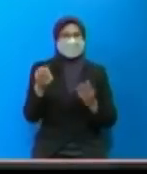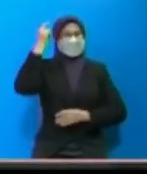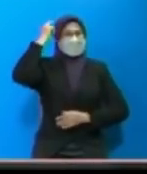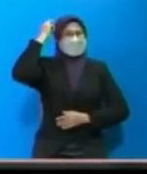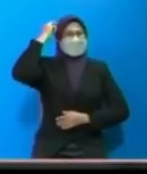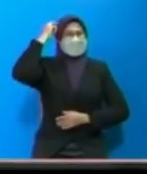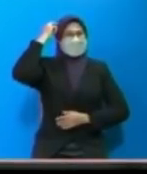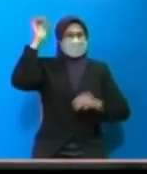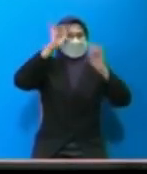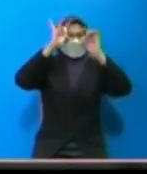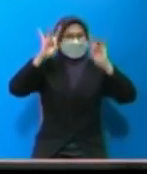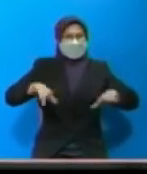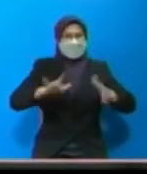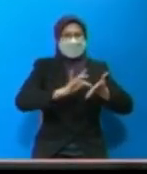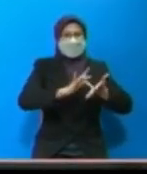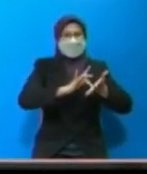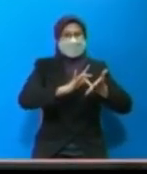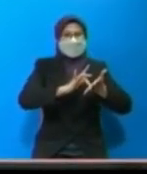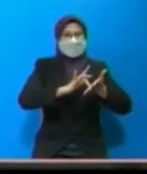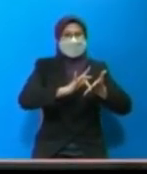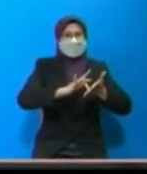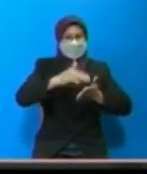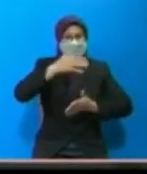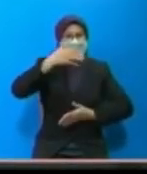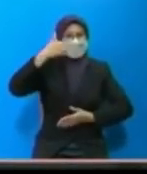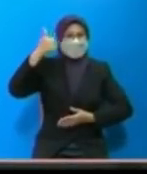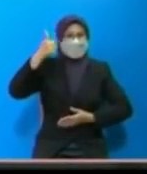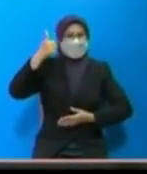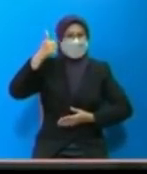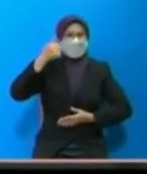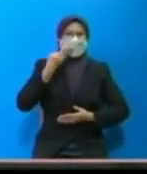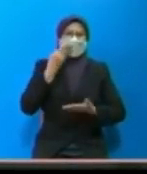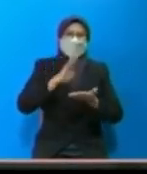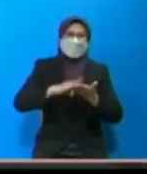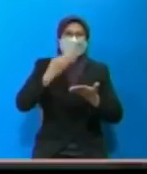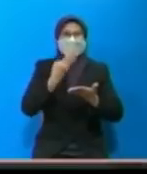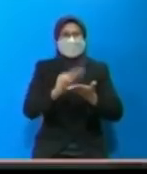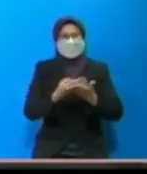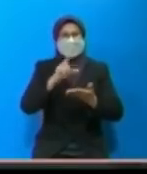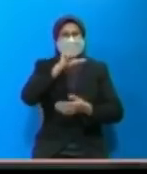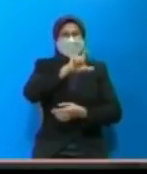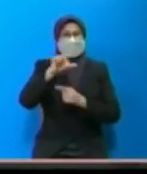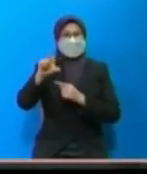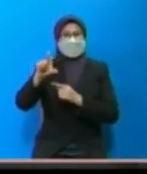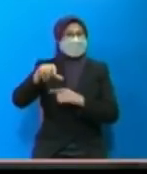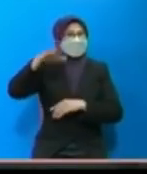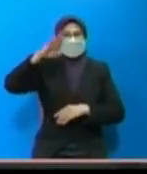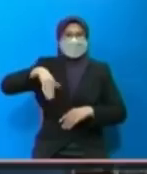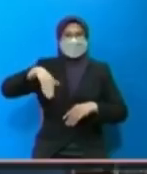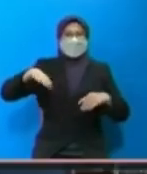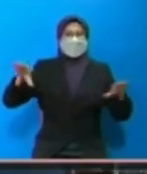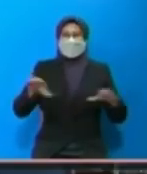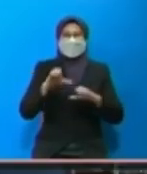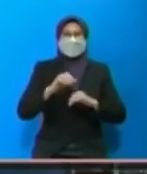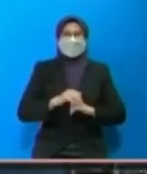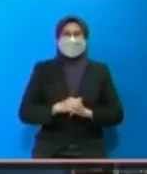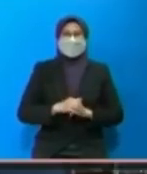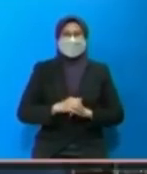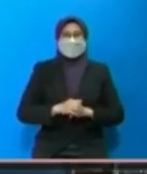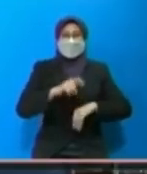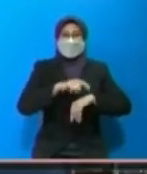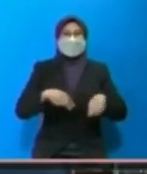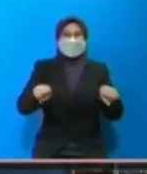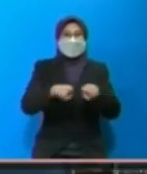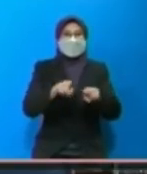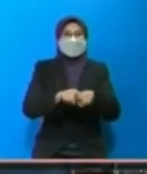kebersamaan keberkesanan bexin belum lagi dihasilkan pada masa yang sama itu